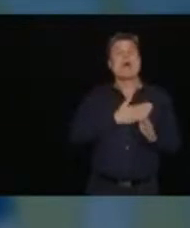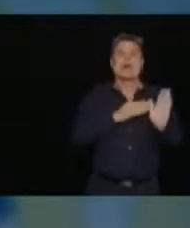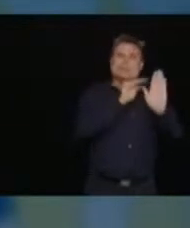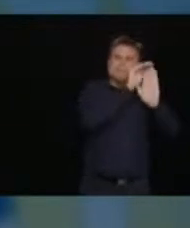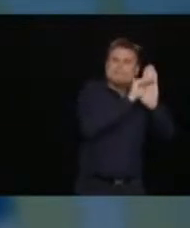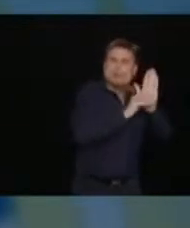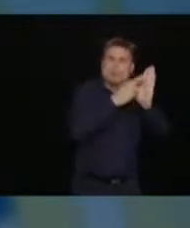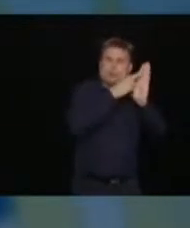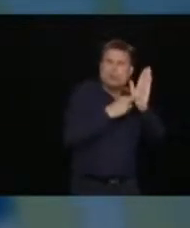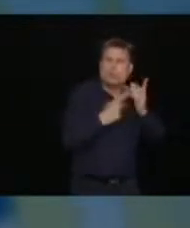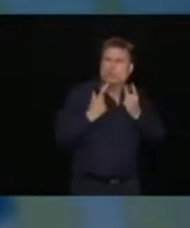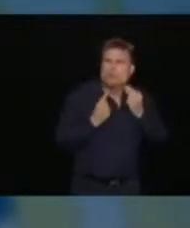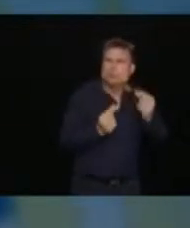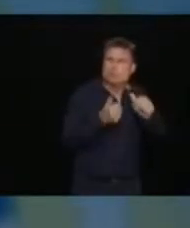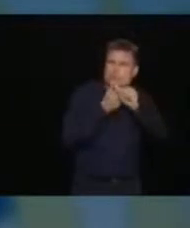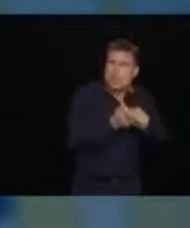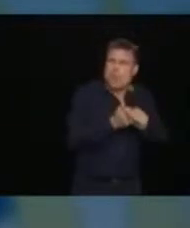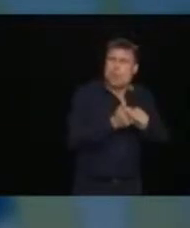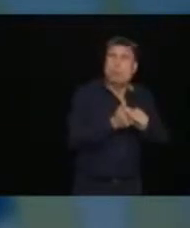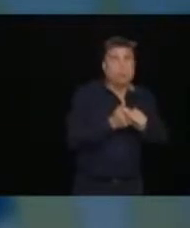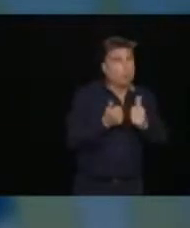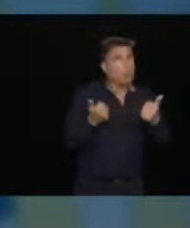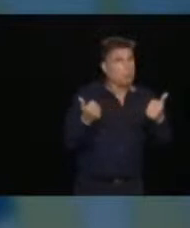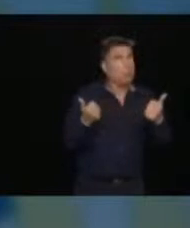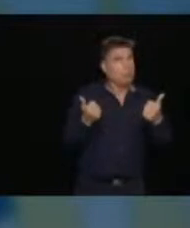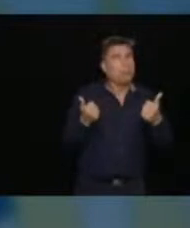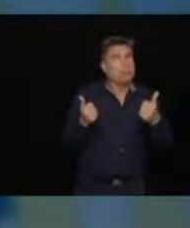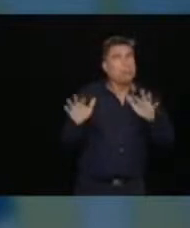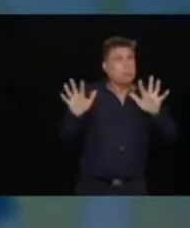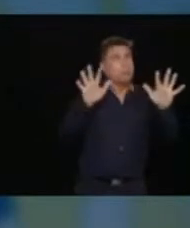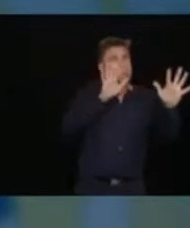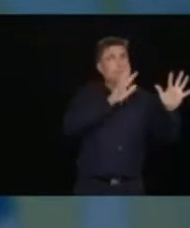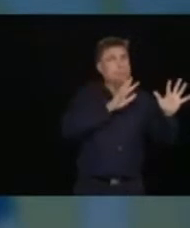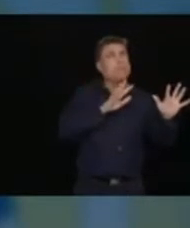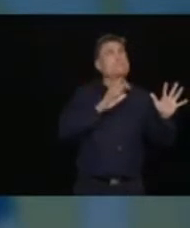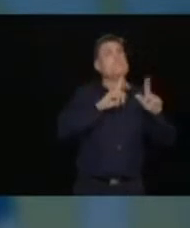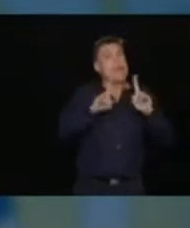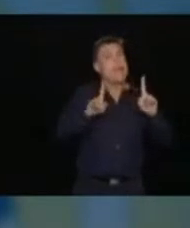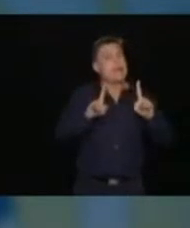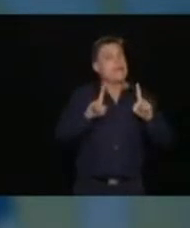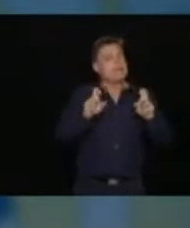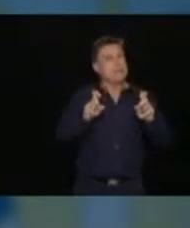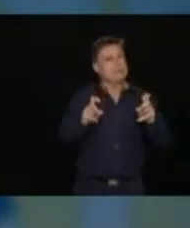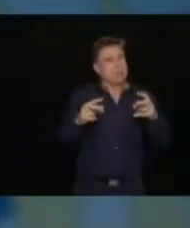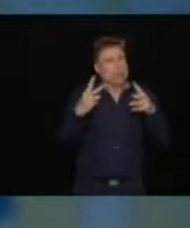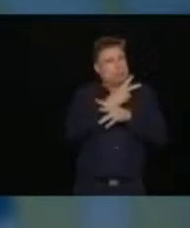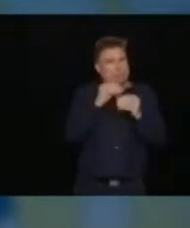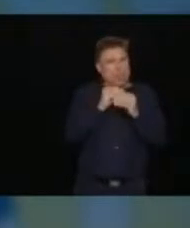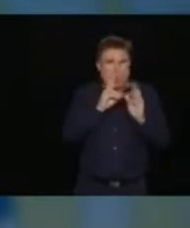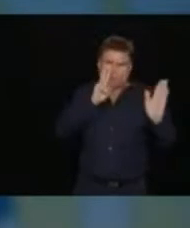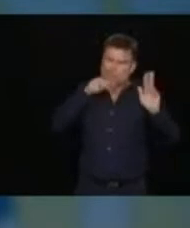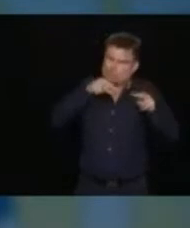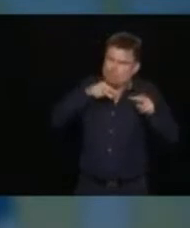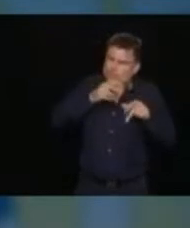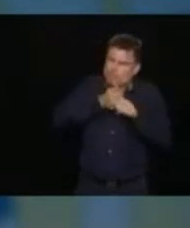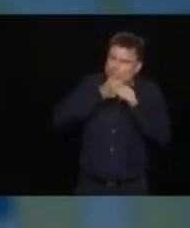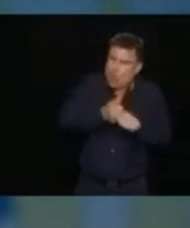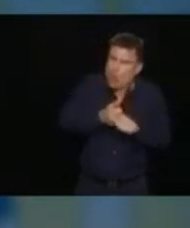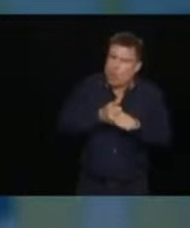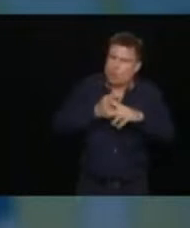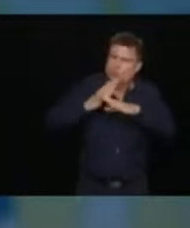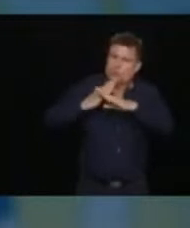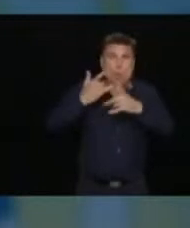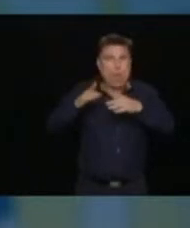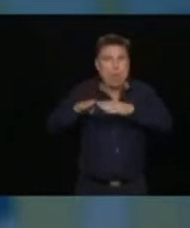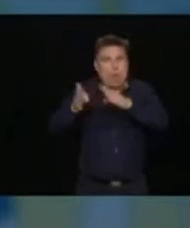our interactions now, as we continue on our restarting of our economy and our community. 这个他也是说到了，这是我们社区